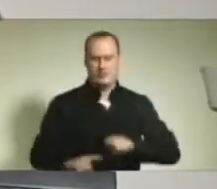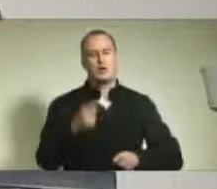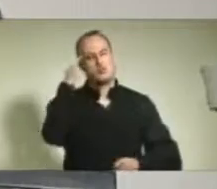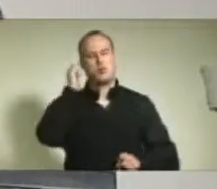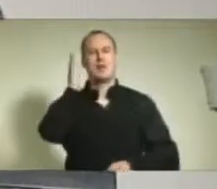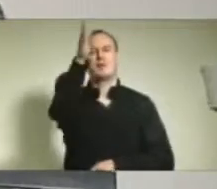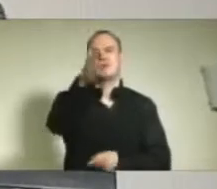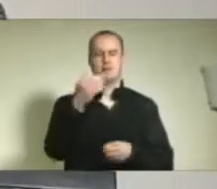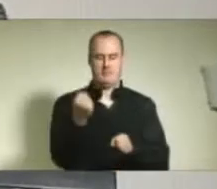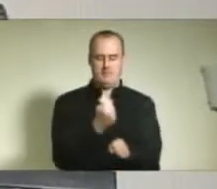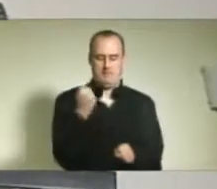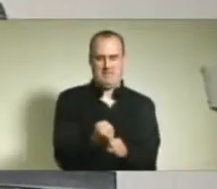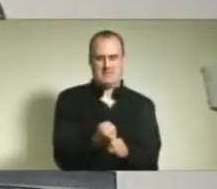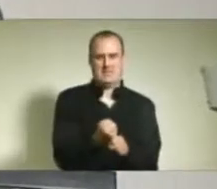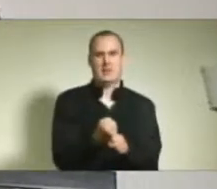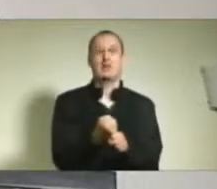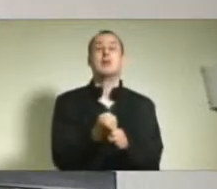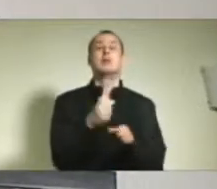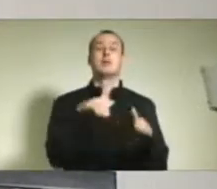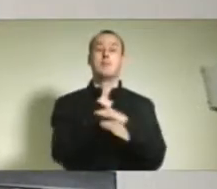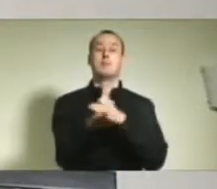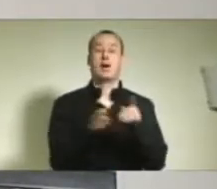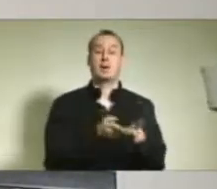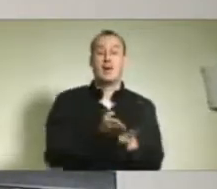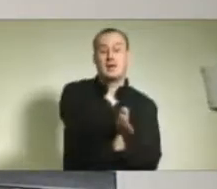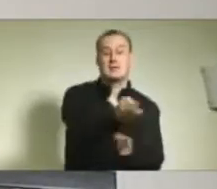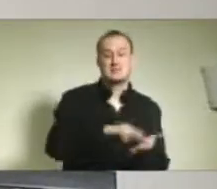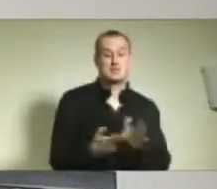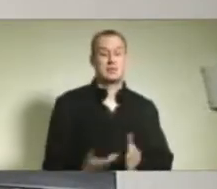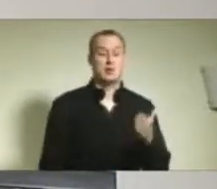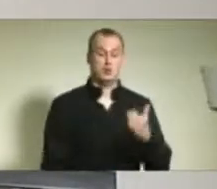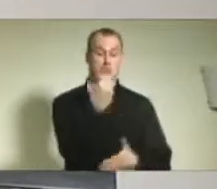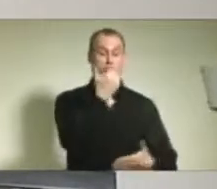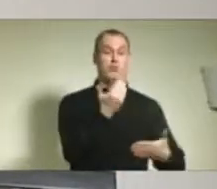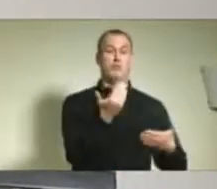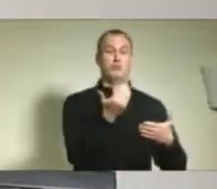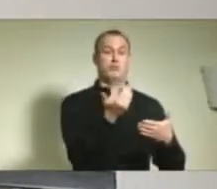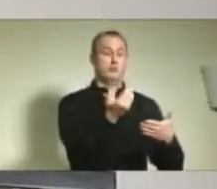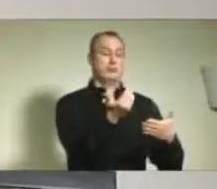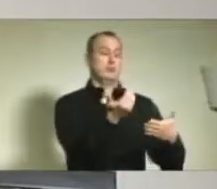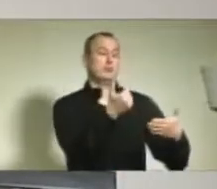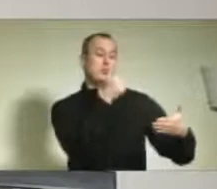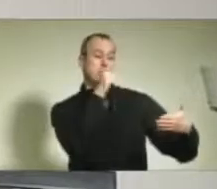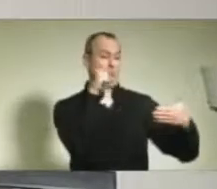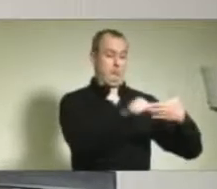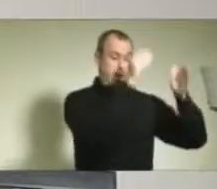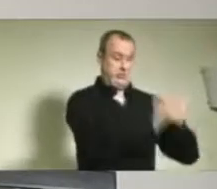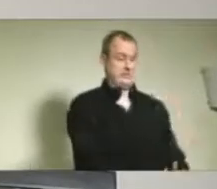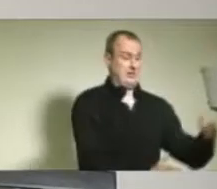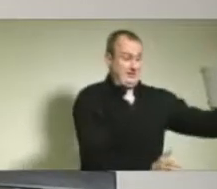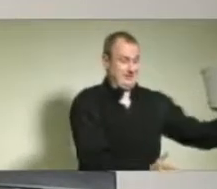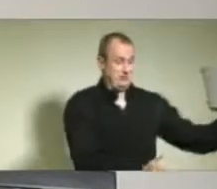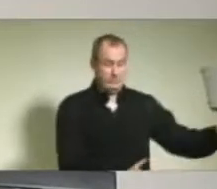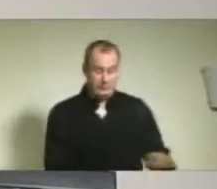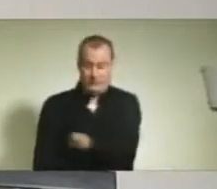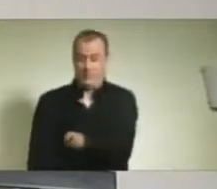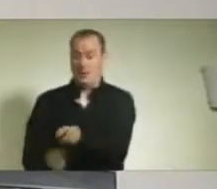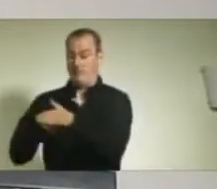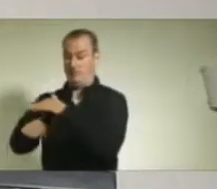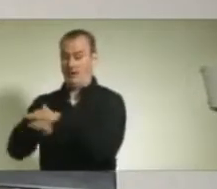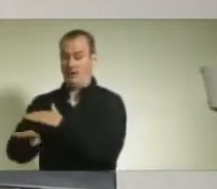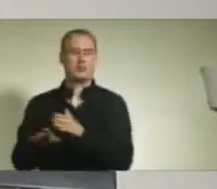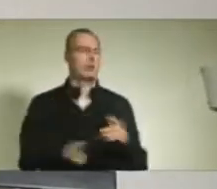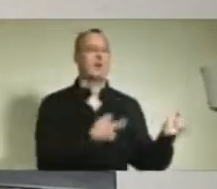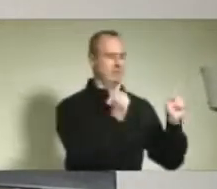fois qu'une personne, un postier était réorienté vers la banque, il soit accompagné tant sur la